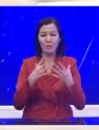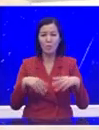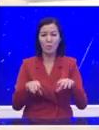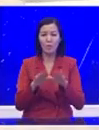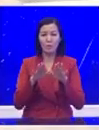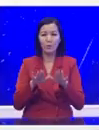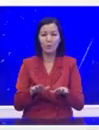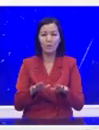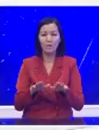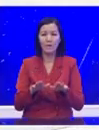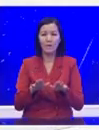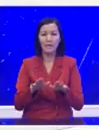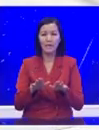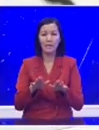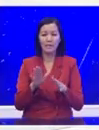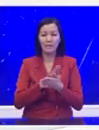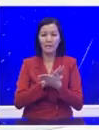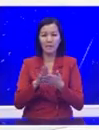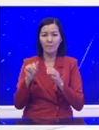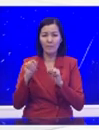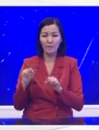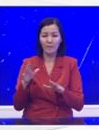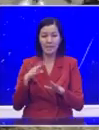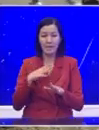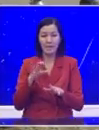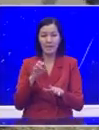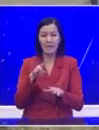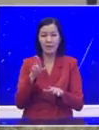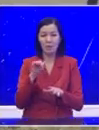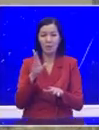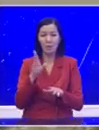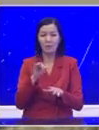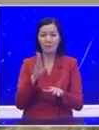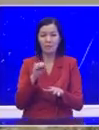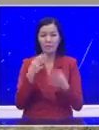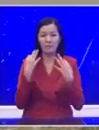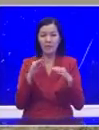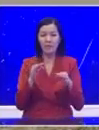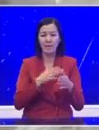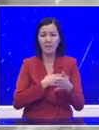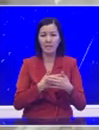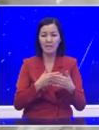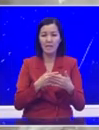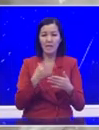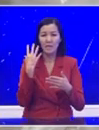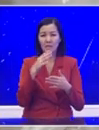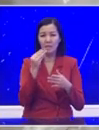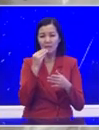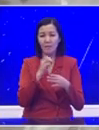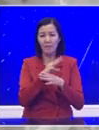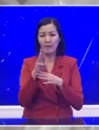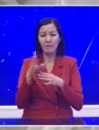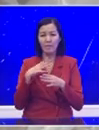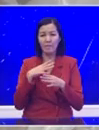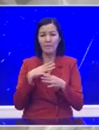орындарды залалсыздандырады. Бұл ретте қоғам белсендісі Сандуғаш Дүйсенова бастаған еріктілер жұмысшыларды ыстық аспен қамтамасыз етіп,